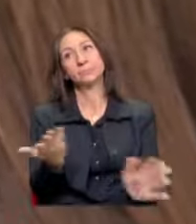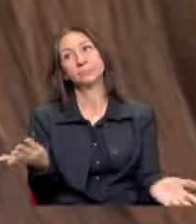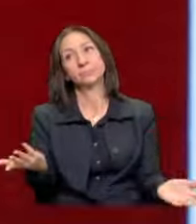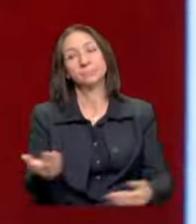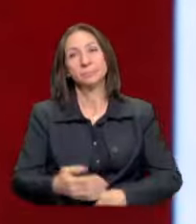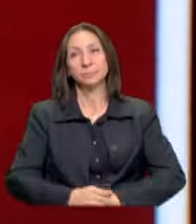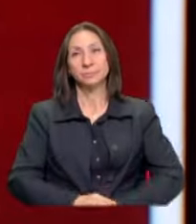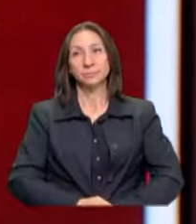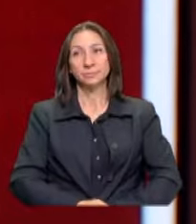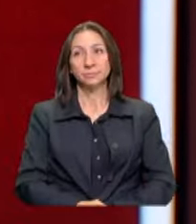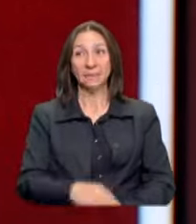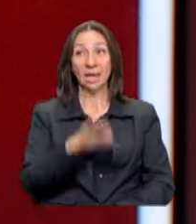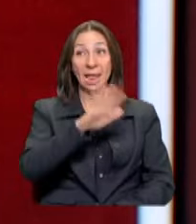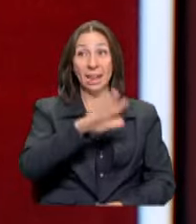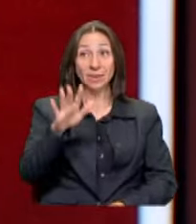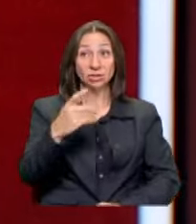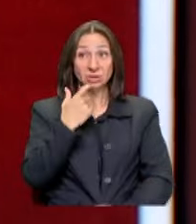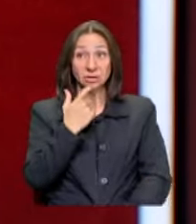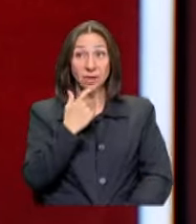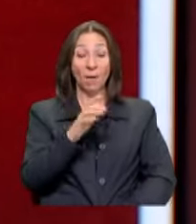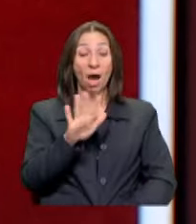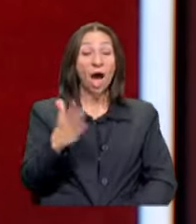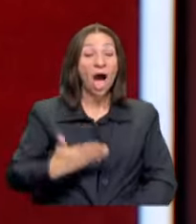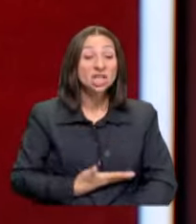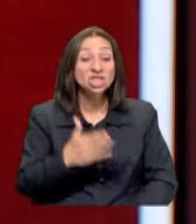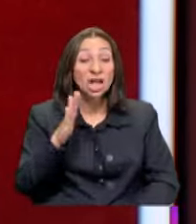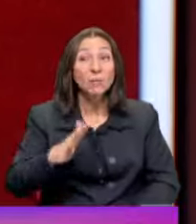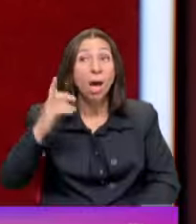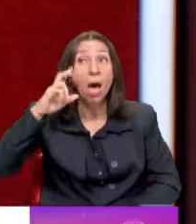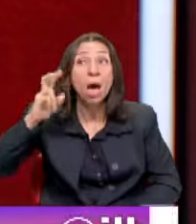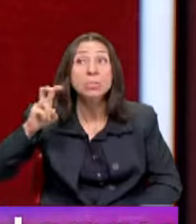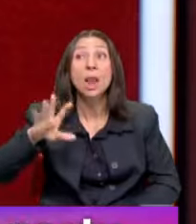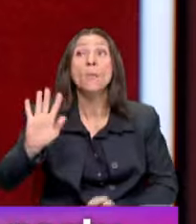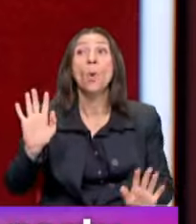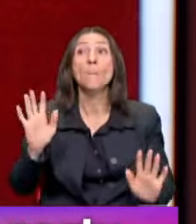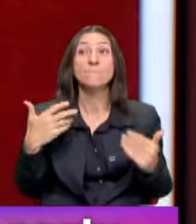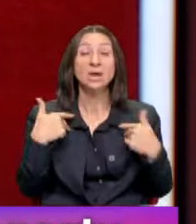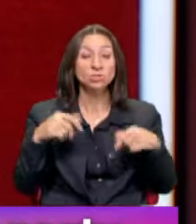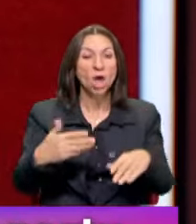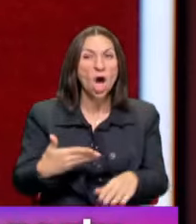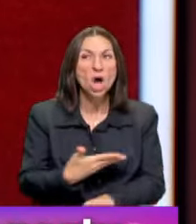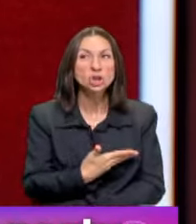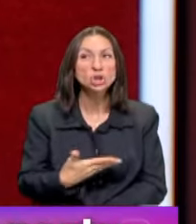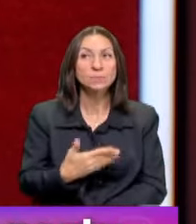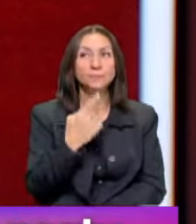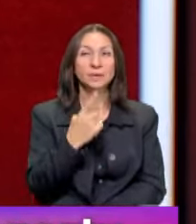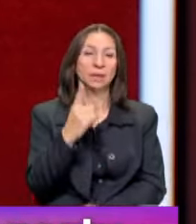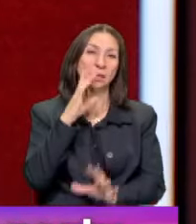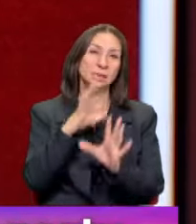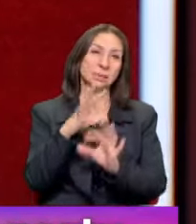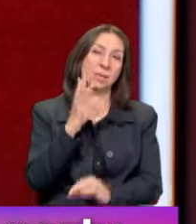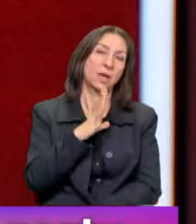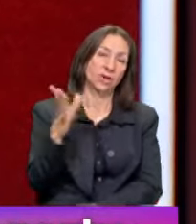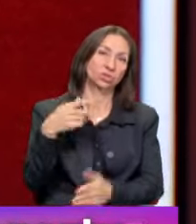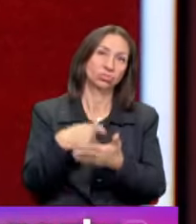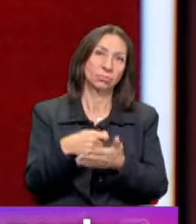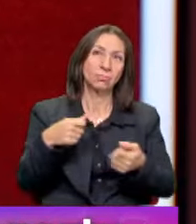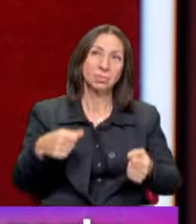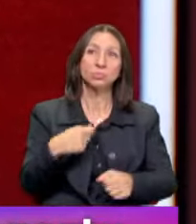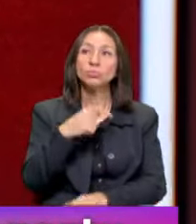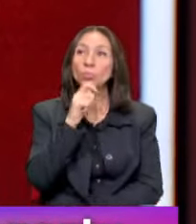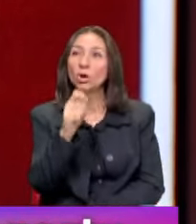kaldık 55 yaşındayım aç kaldığımı hatırlamıyorum ben şimdi açım diyen insanlar var Çarşı pazara